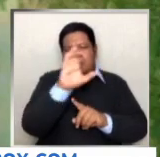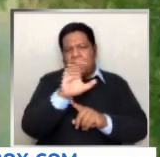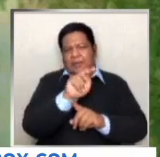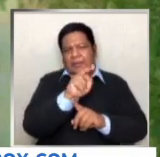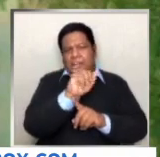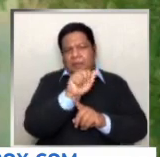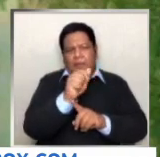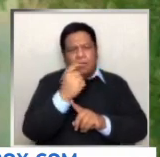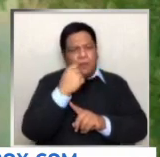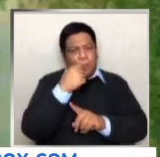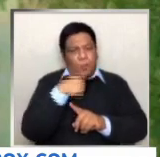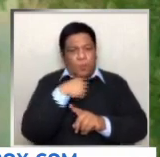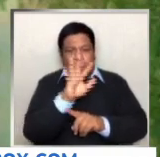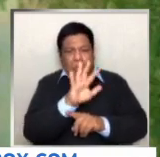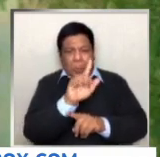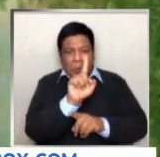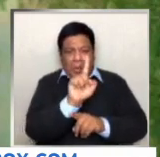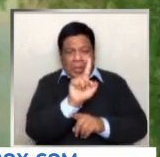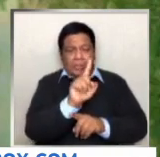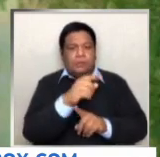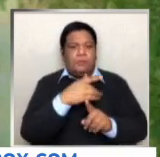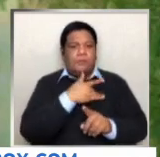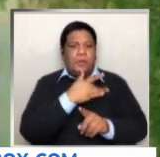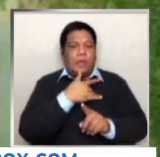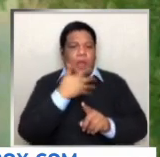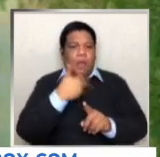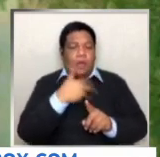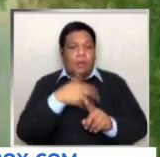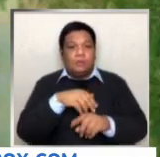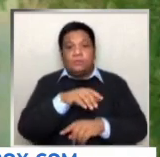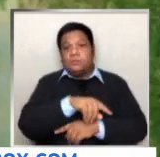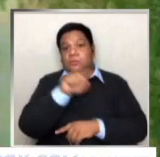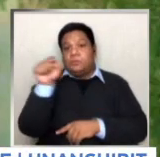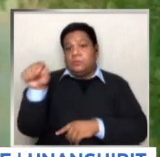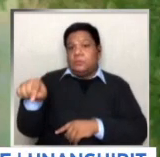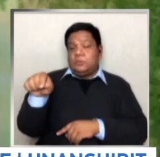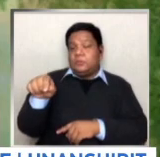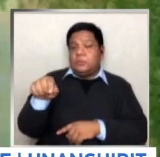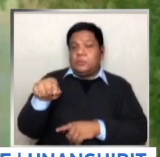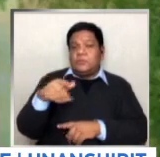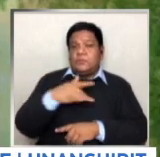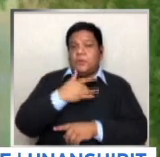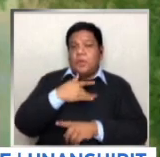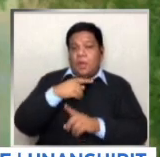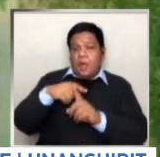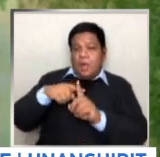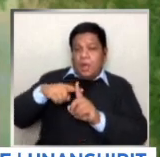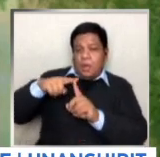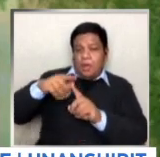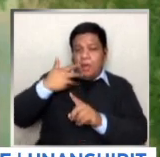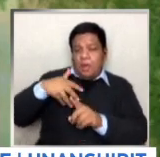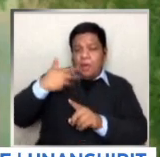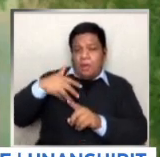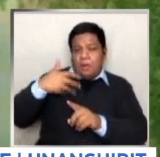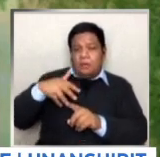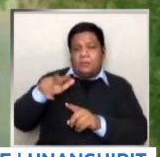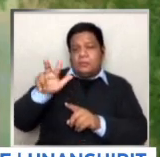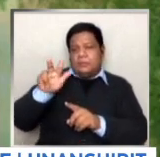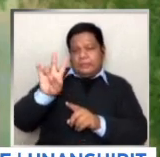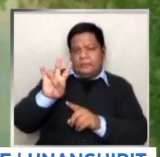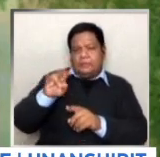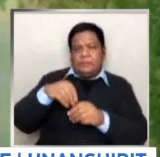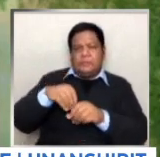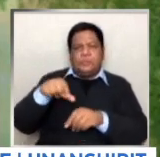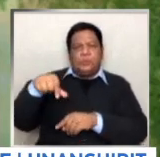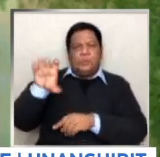factor, habang nasa 37 degrees Celsius naman po ang damang init dyan sa Science Garden, Quezon City, mag-aalas 3 naman ng